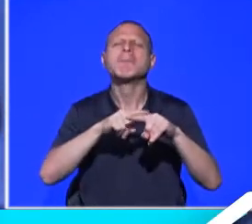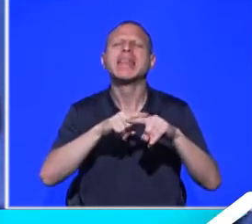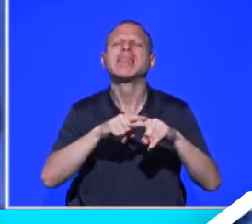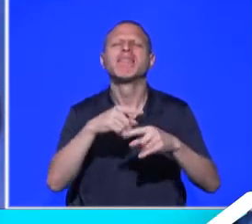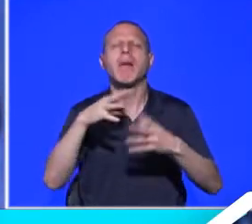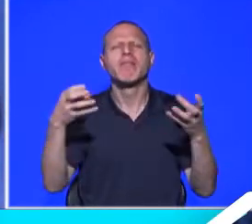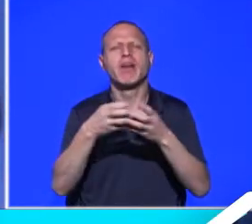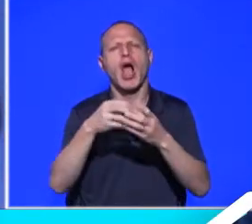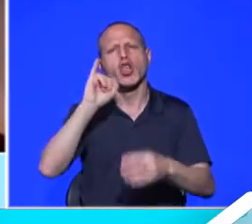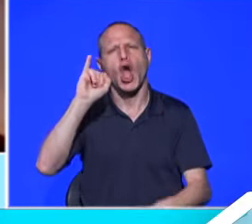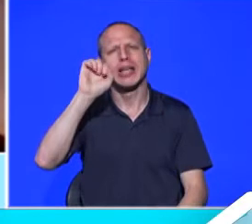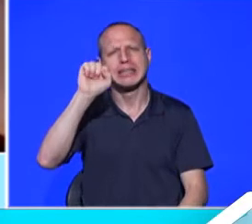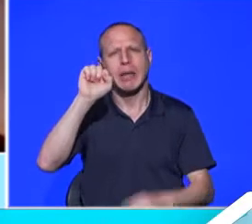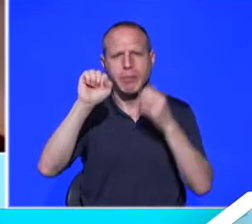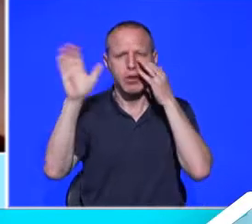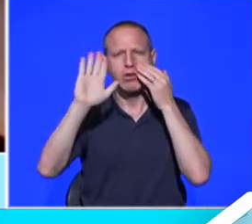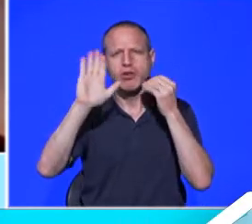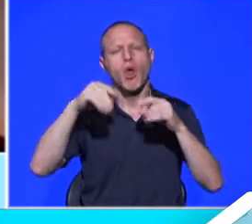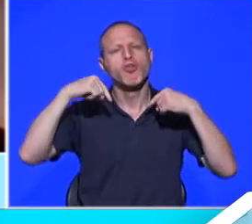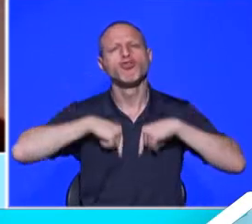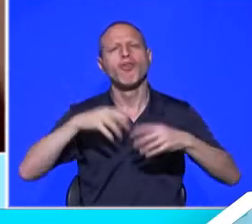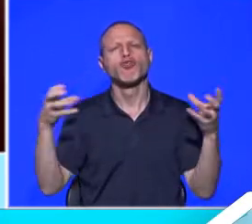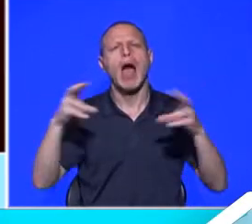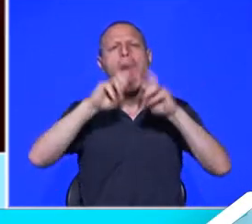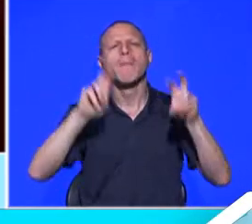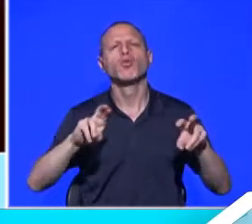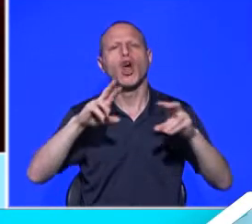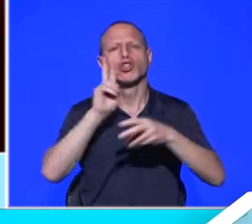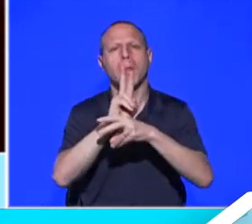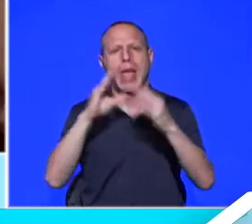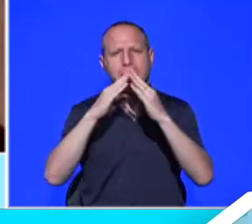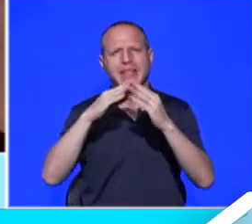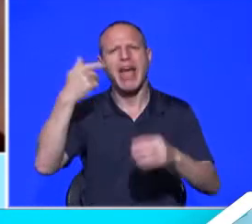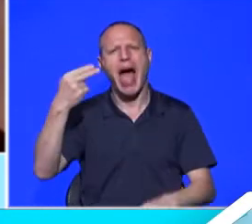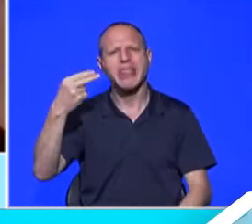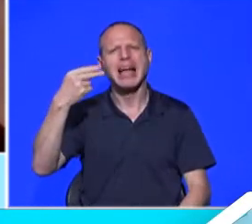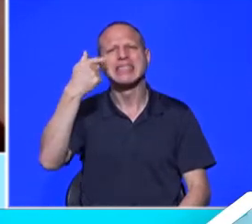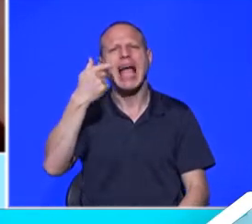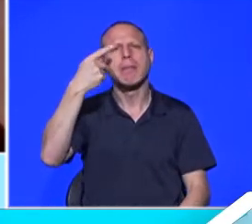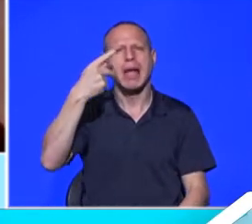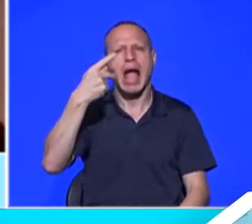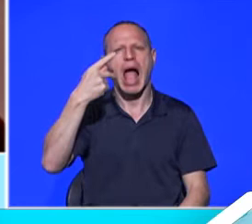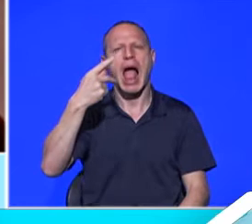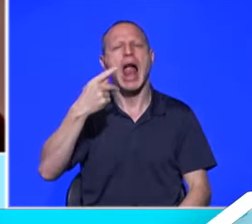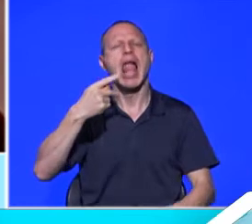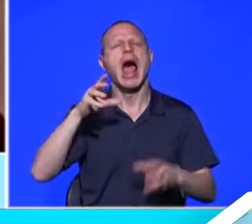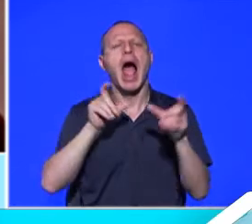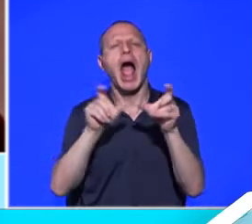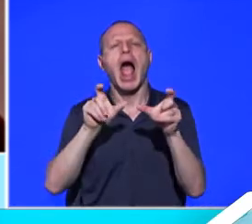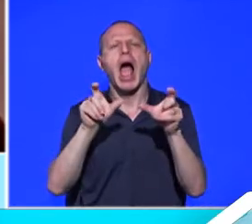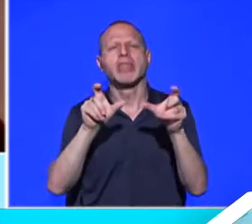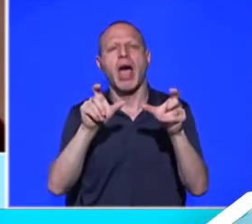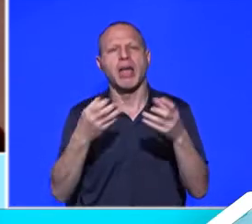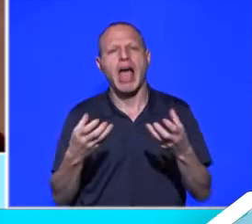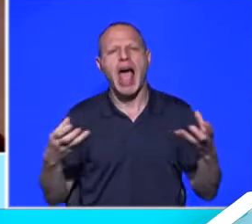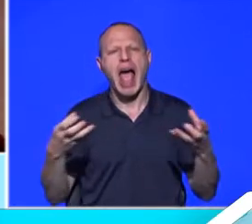יוני ספיר שלום, יושב ראש עמותת שומרי הבית, והדס גן פרקל מהחברה להגנת הטבע. אנחנו מדברים כמובן על